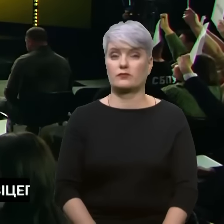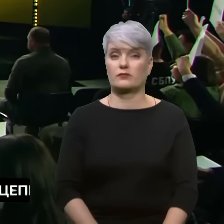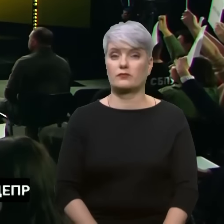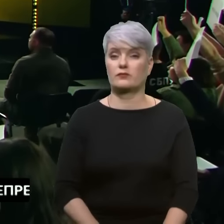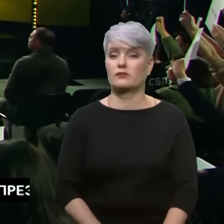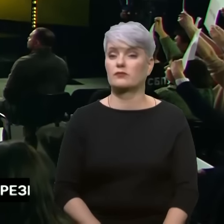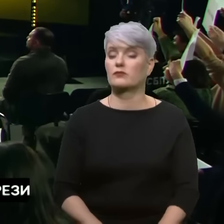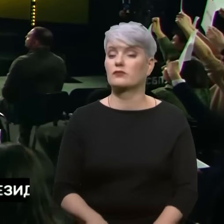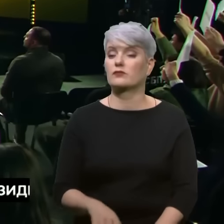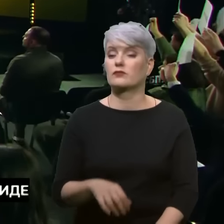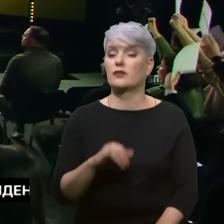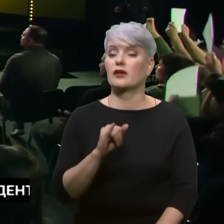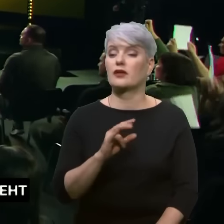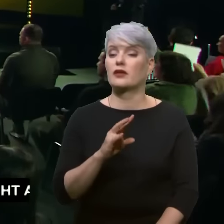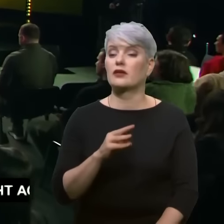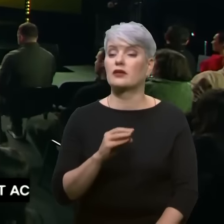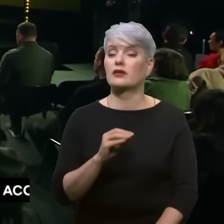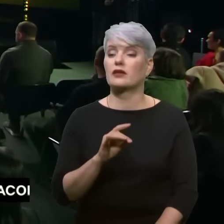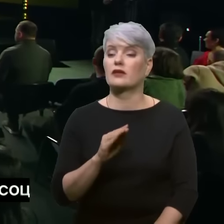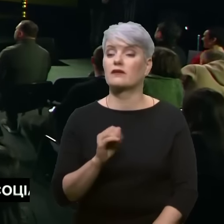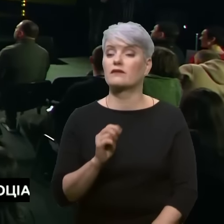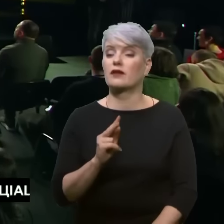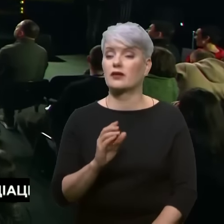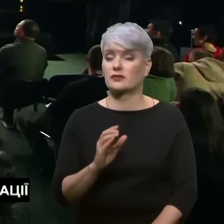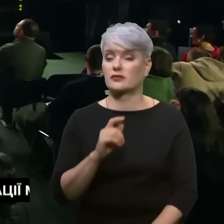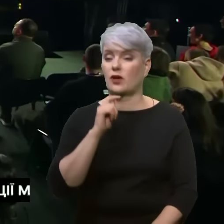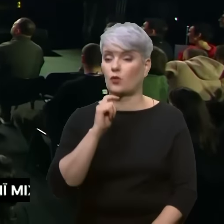Там саме, будь ласка, Інтерфакс Україна.